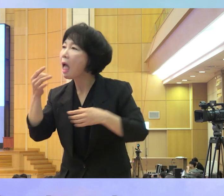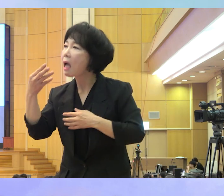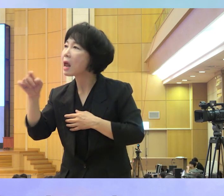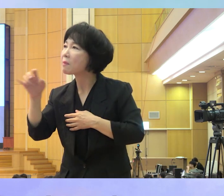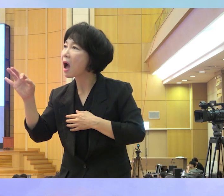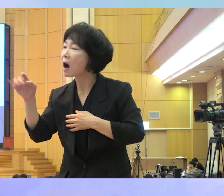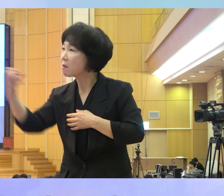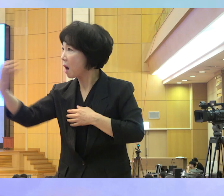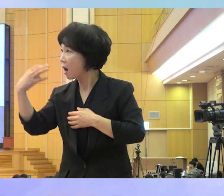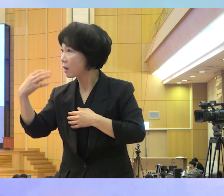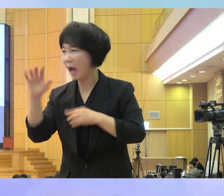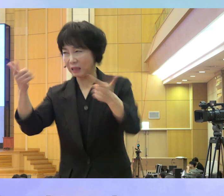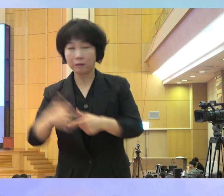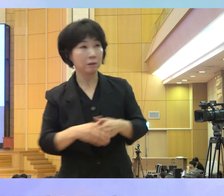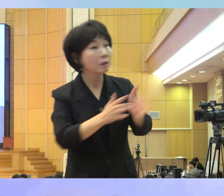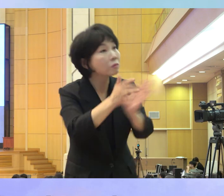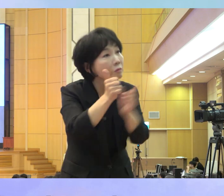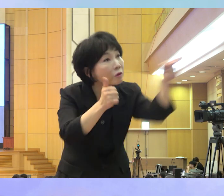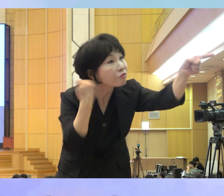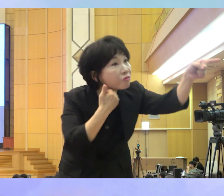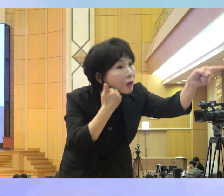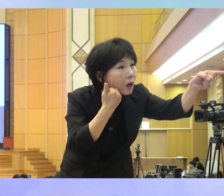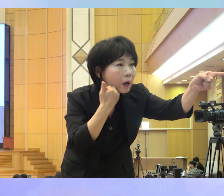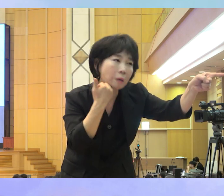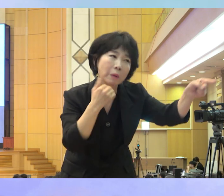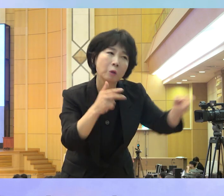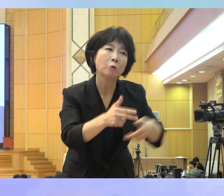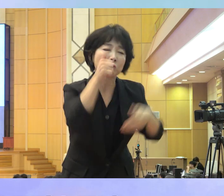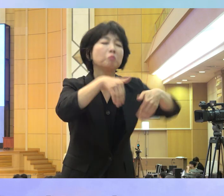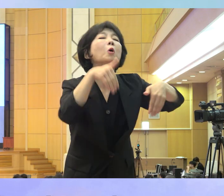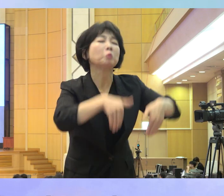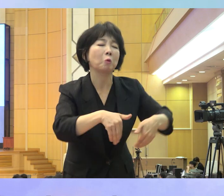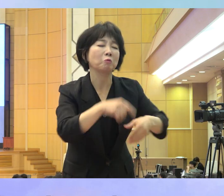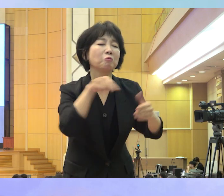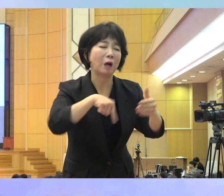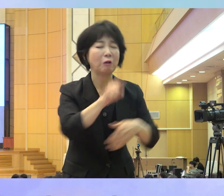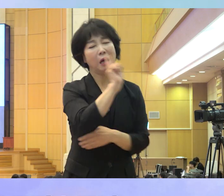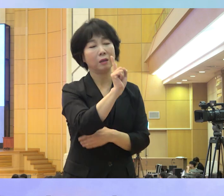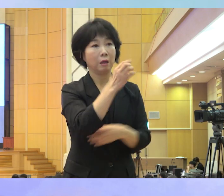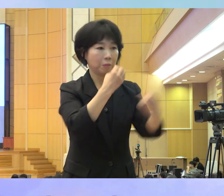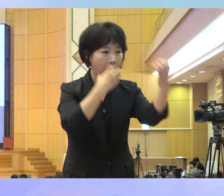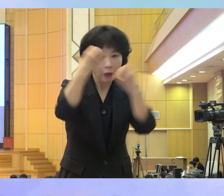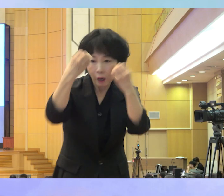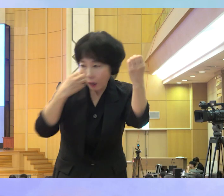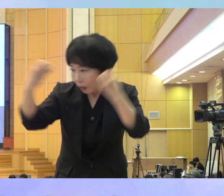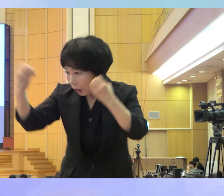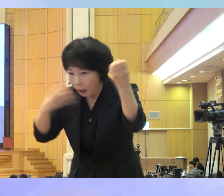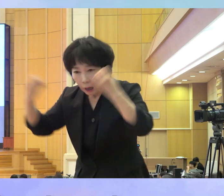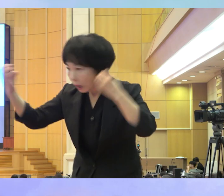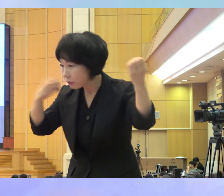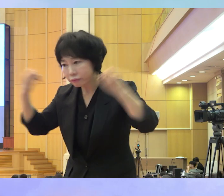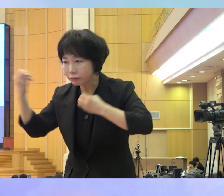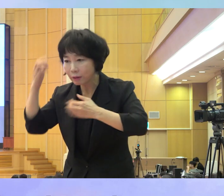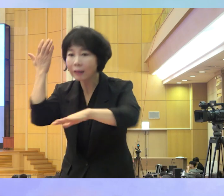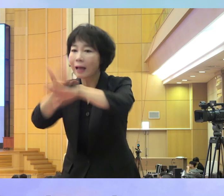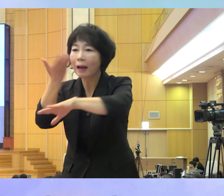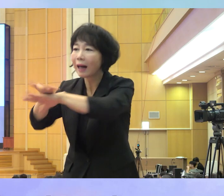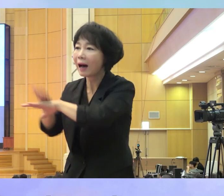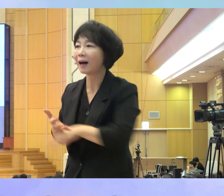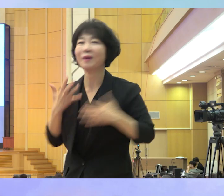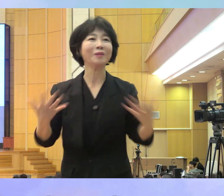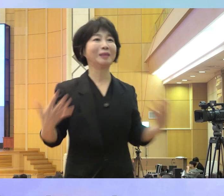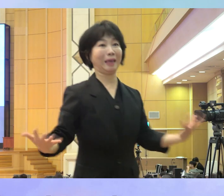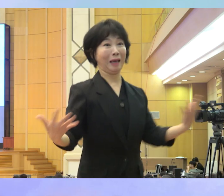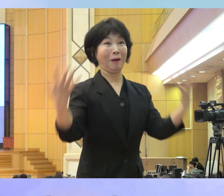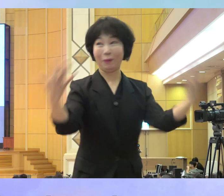하나라. 그러면 뭐 세례 요한이든지 뭐 엘리야든지 예레미야든지 뭐 다 선지자잖아. 어느 시대나